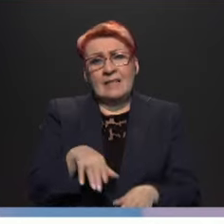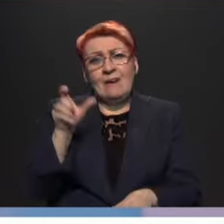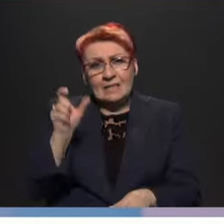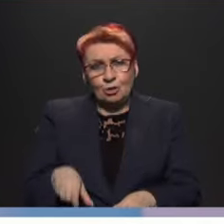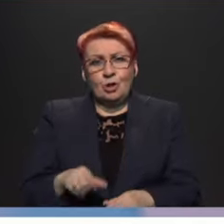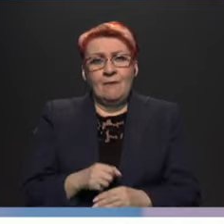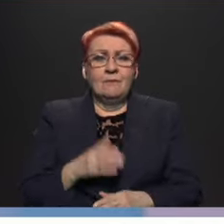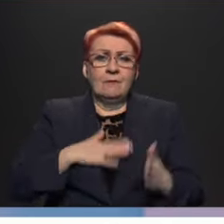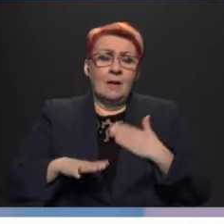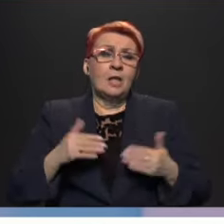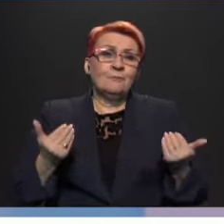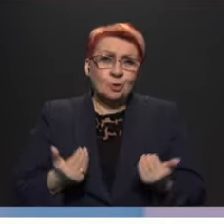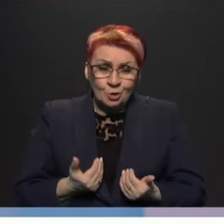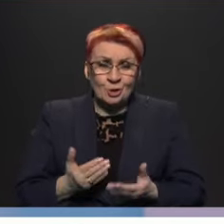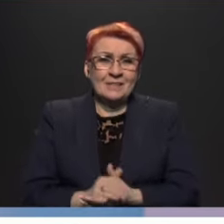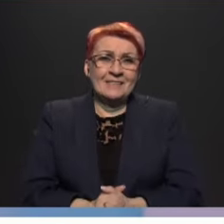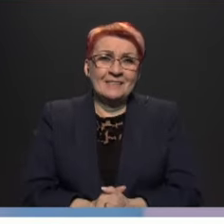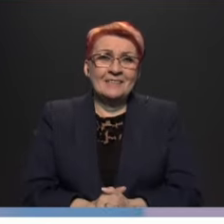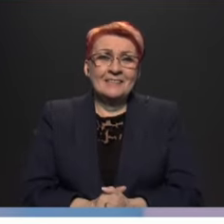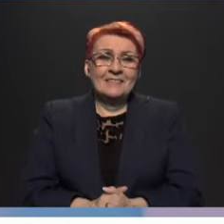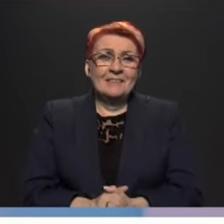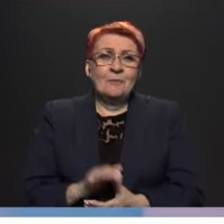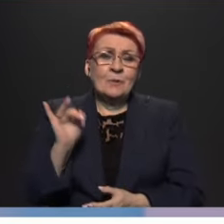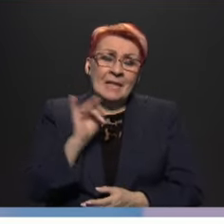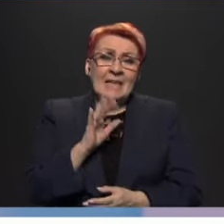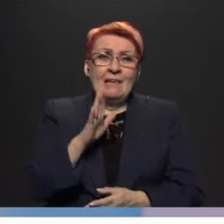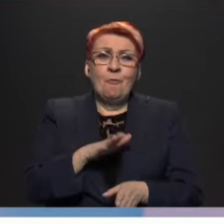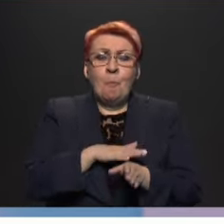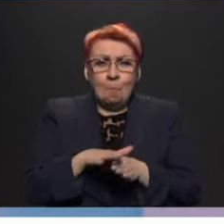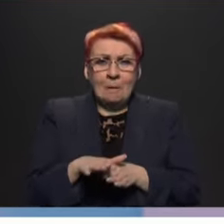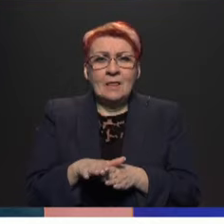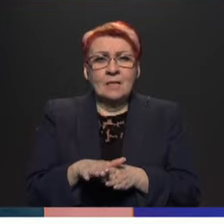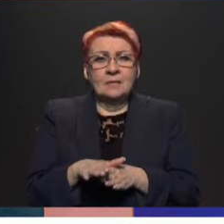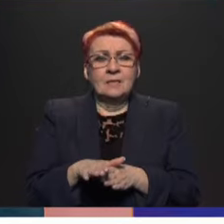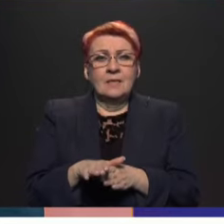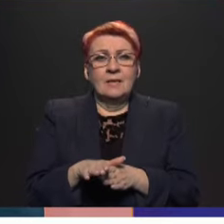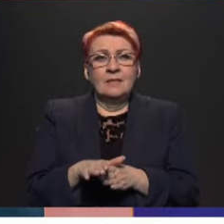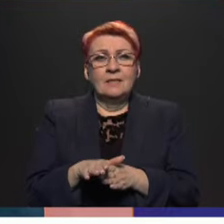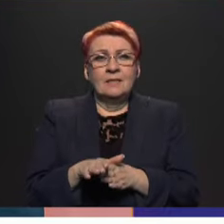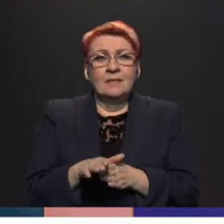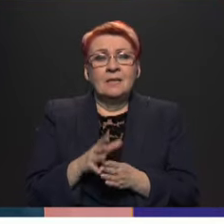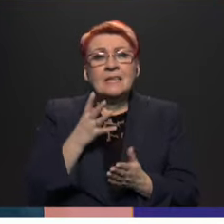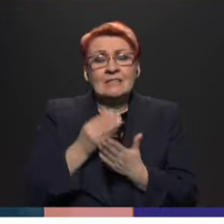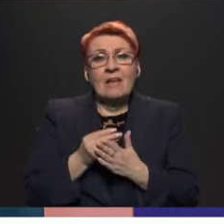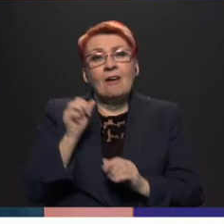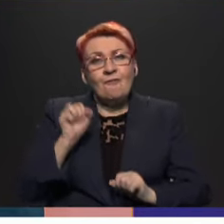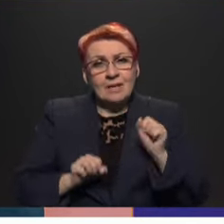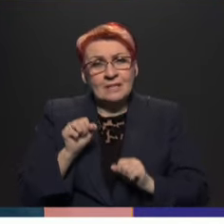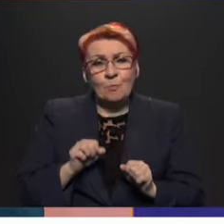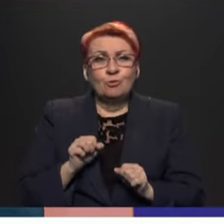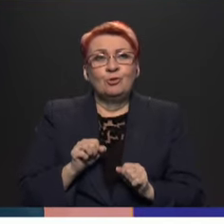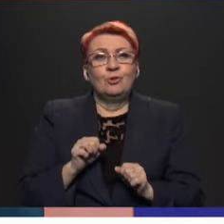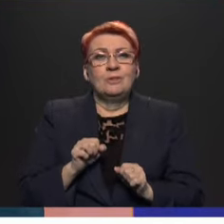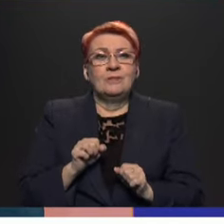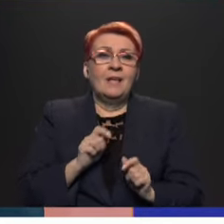человеком, наслаждаться жизнью и в полноте своего, вот, своих возможностей одаривать